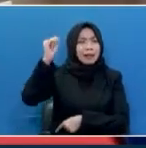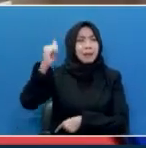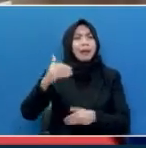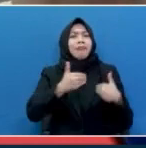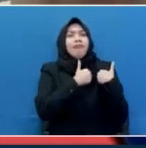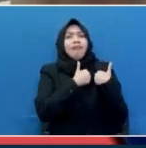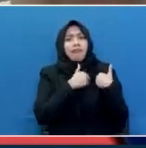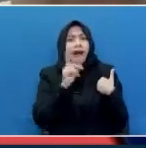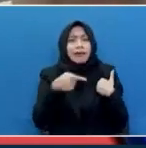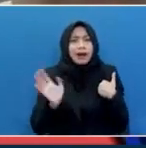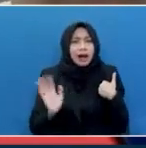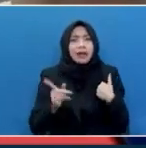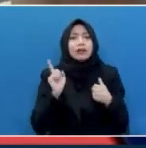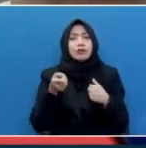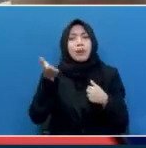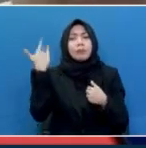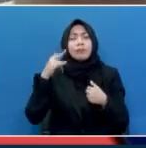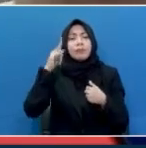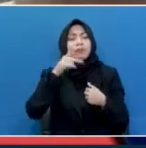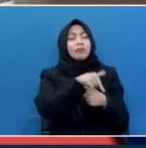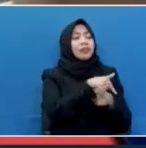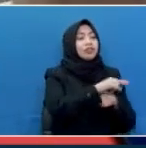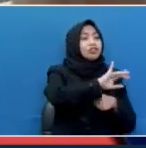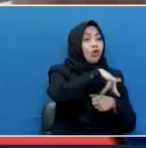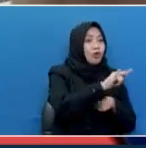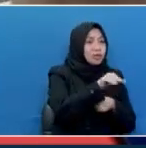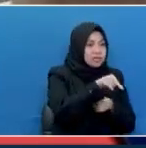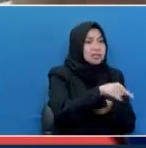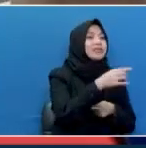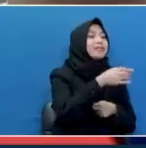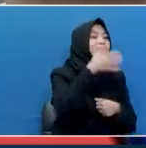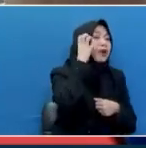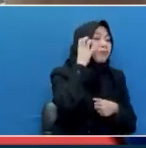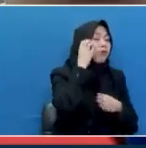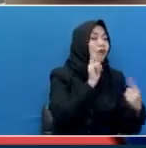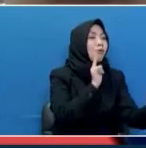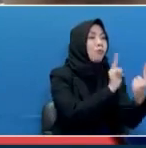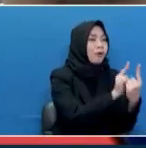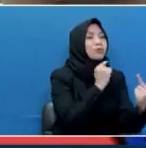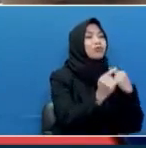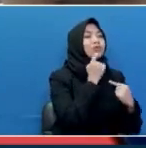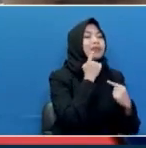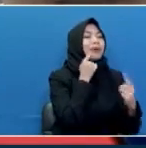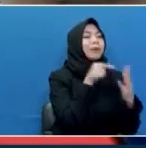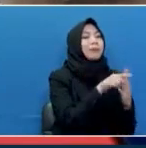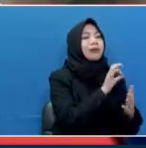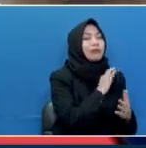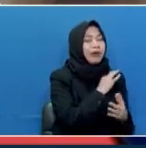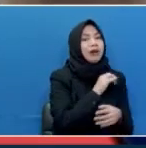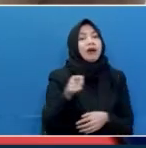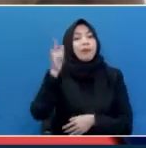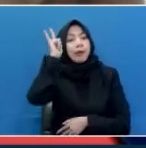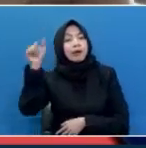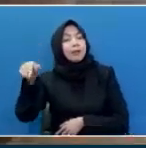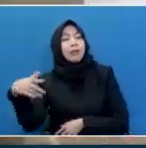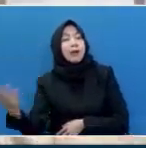Widodo kan kita lihat bertemu dengan Prabowo Subianto secara terang terangan kemudian membahas soal Pilpres lagi saya ee kalau kemudian